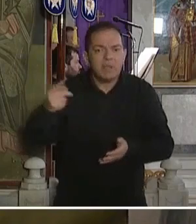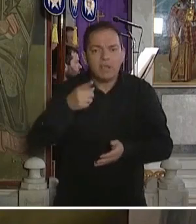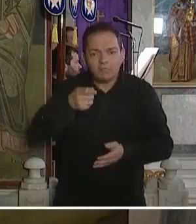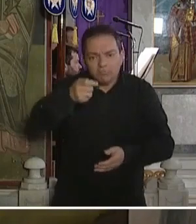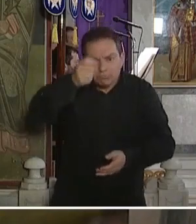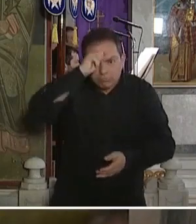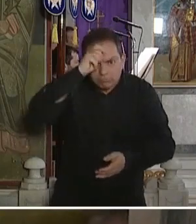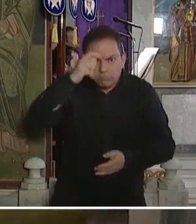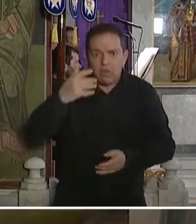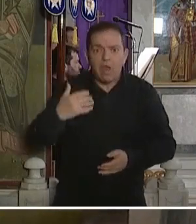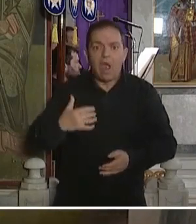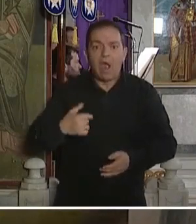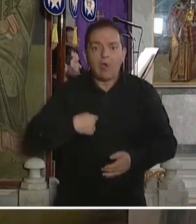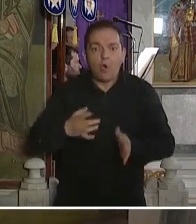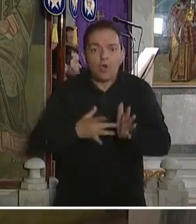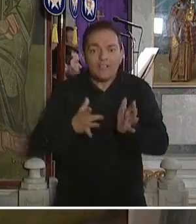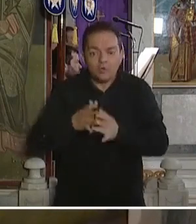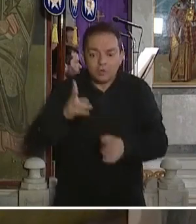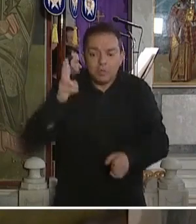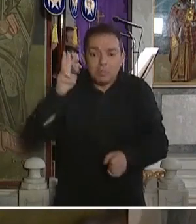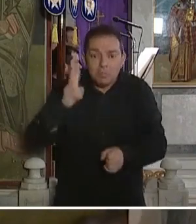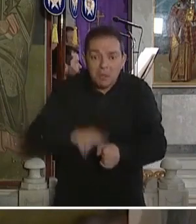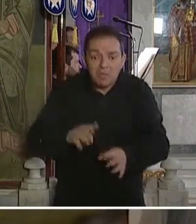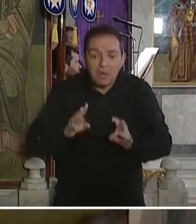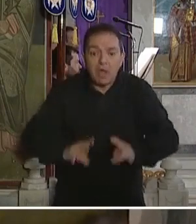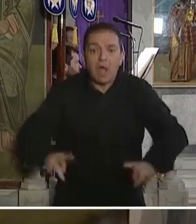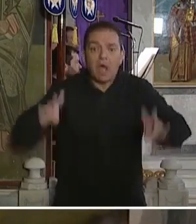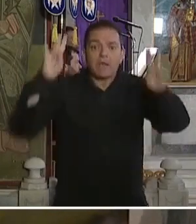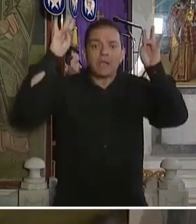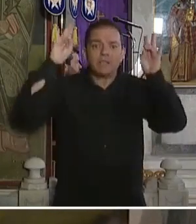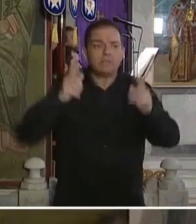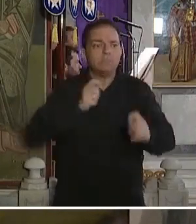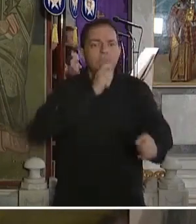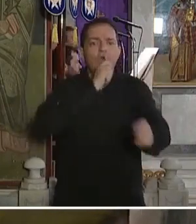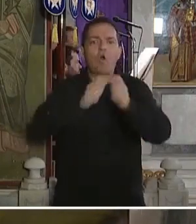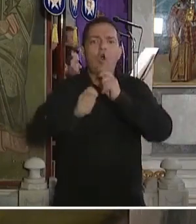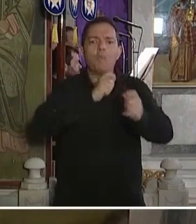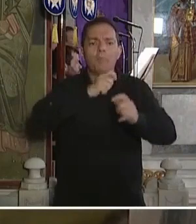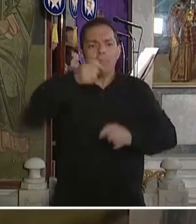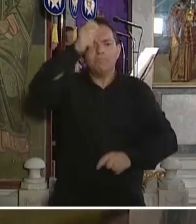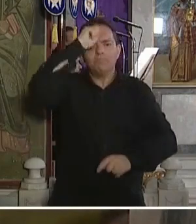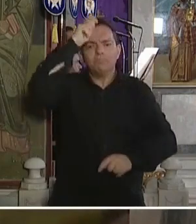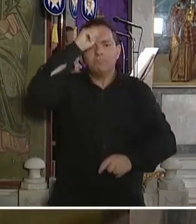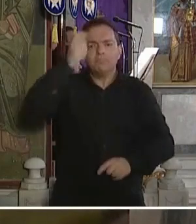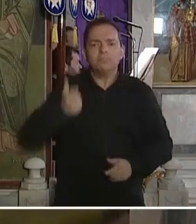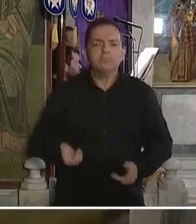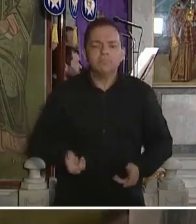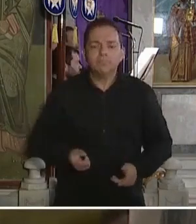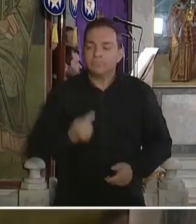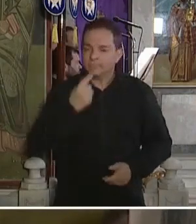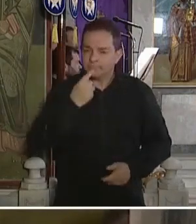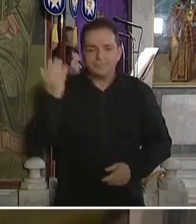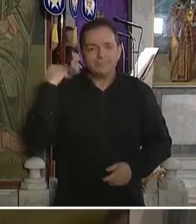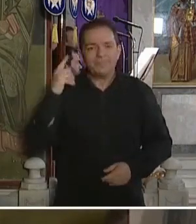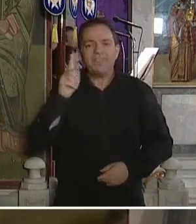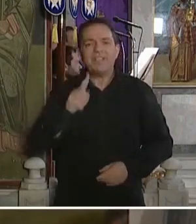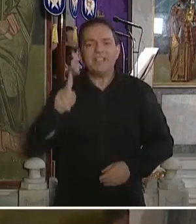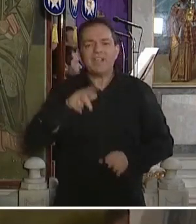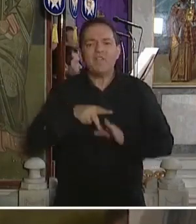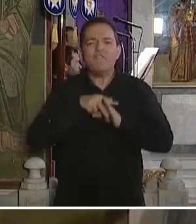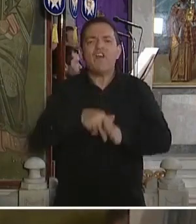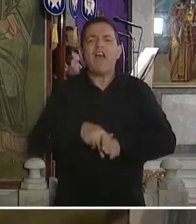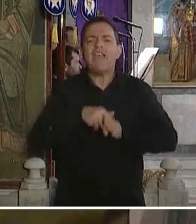και την Ανάστασή μου. Και πώς θα γίνει αυτό το πράγμα? Λέγαμε στην Κυριακή των Βαΐων το βράδυ στο